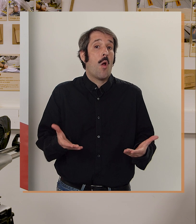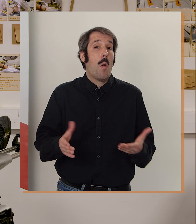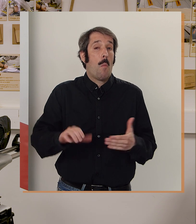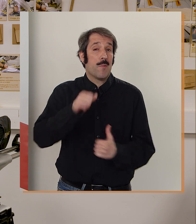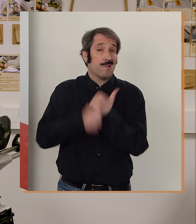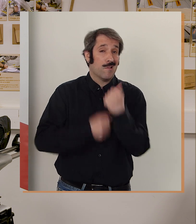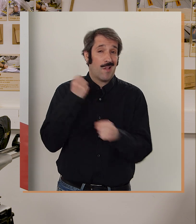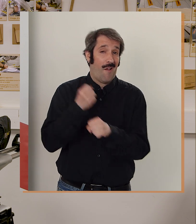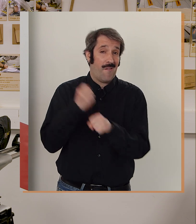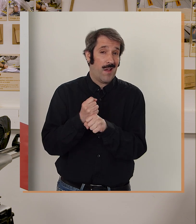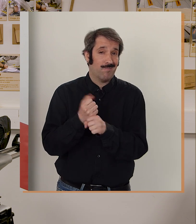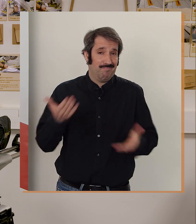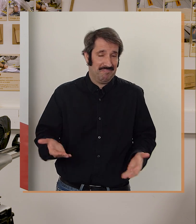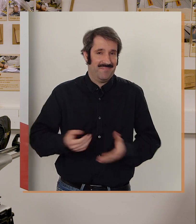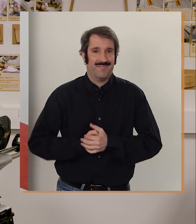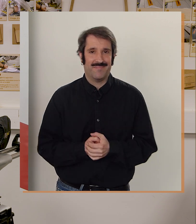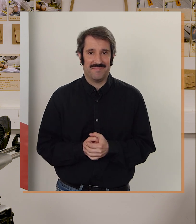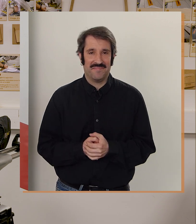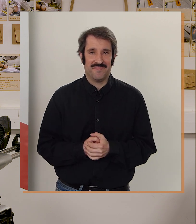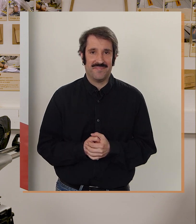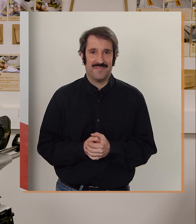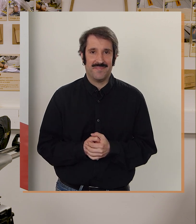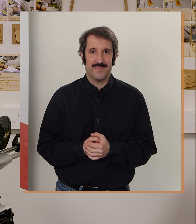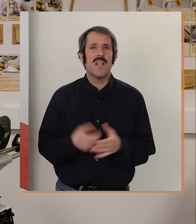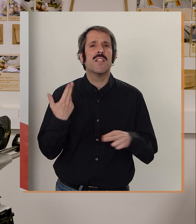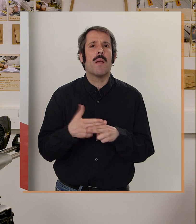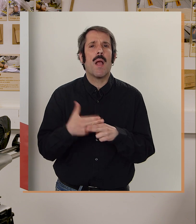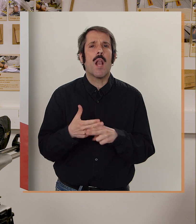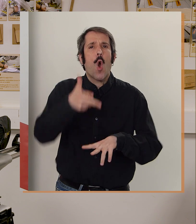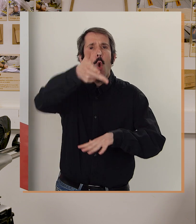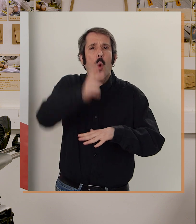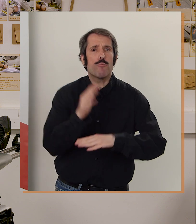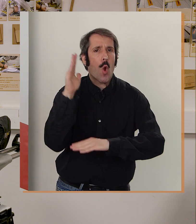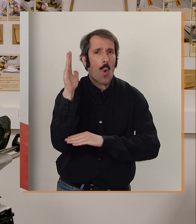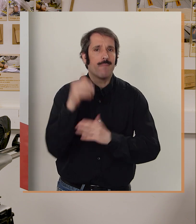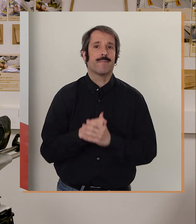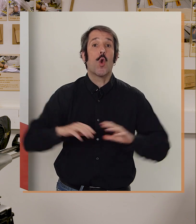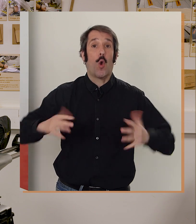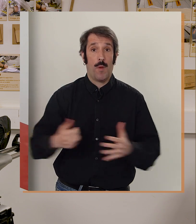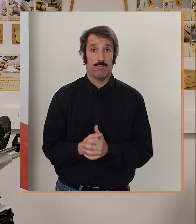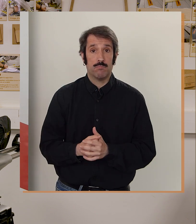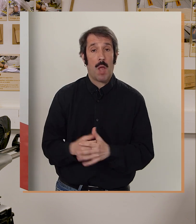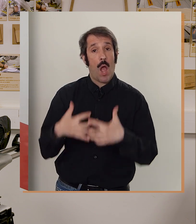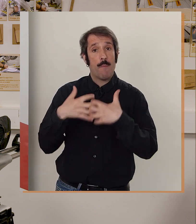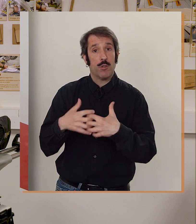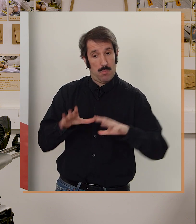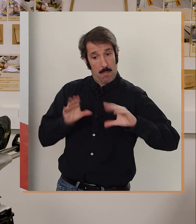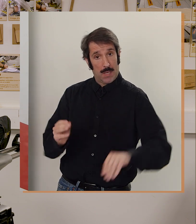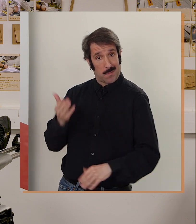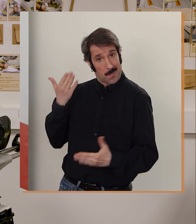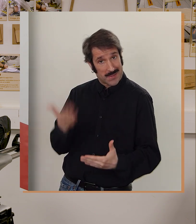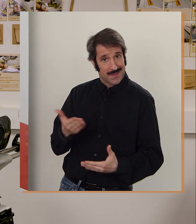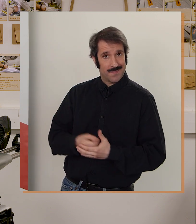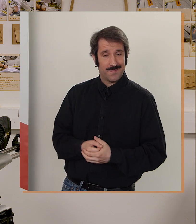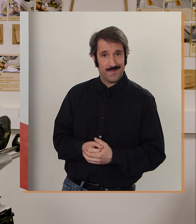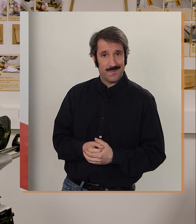Alors nous allons aborder le premier travail que l'on peut réaliser sur la machine, ce qu'on appelle la coupe à angle droit. Pour ce faire, on va se positionner comme